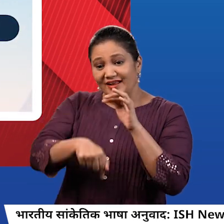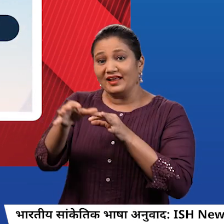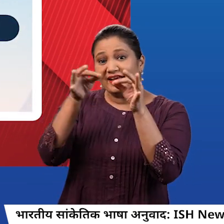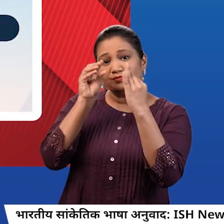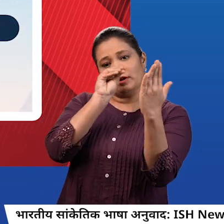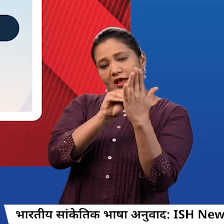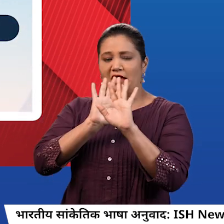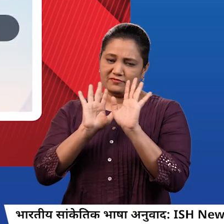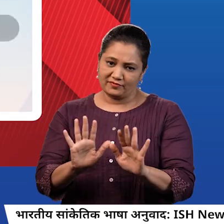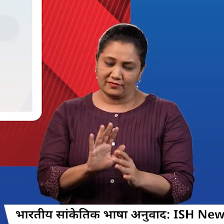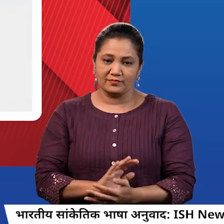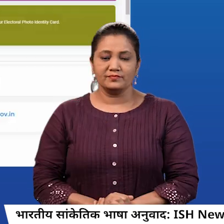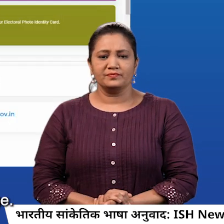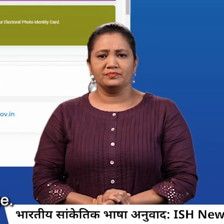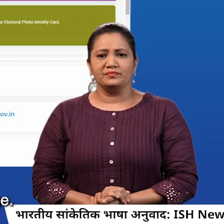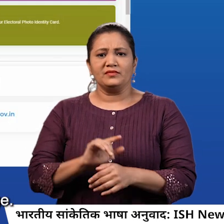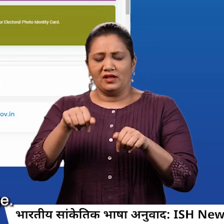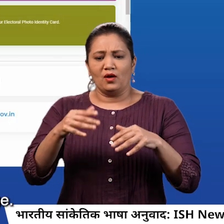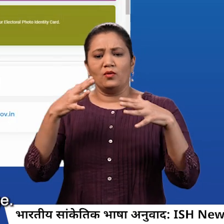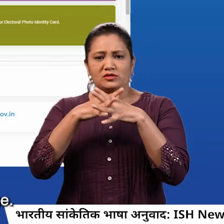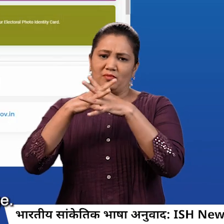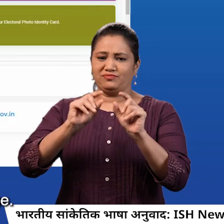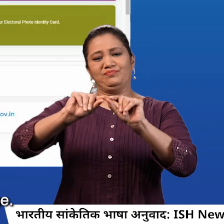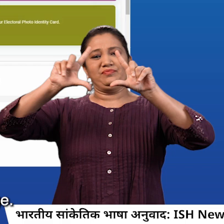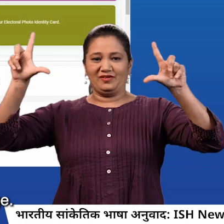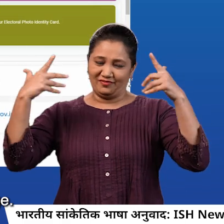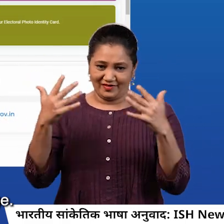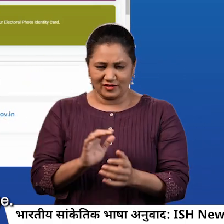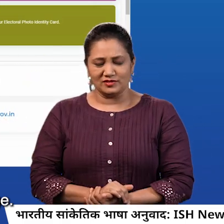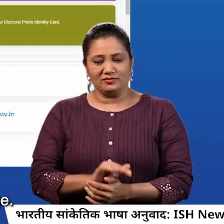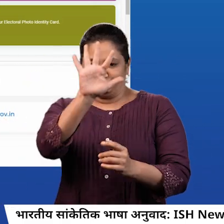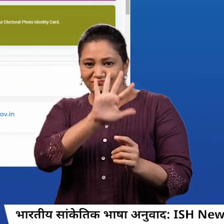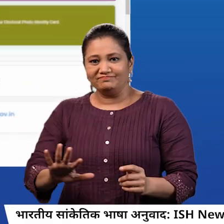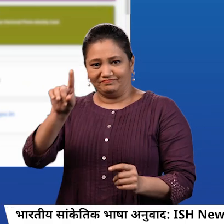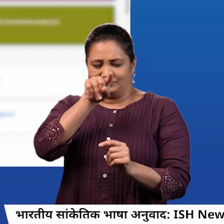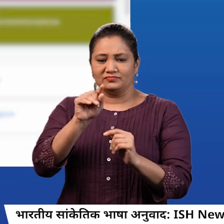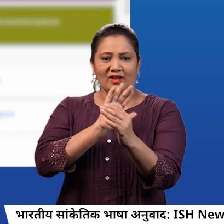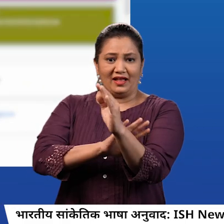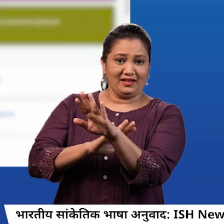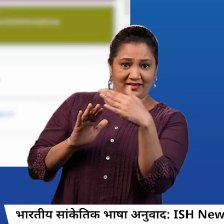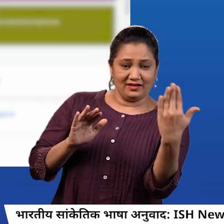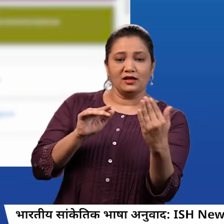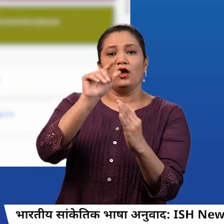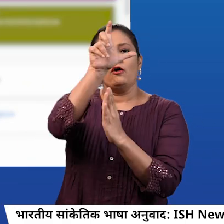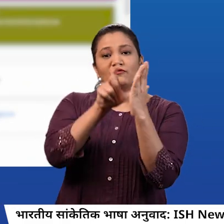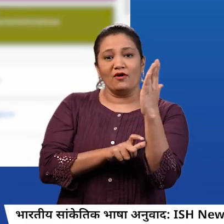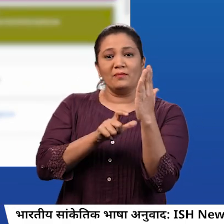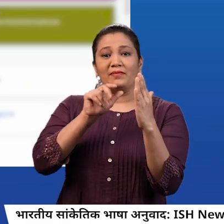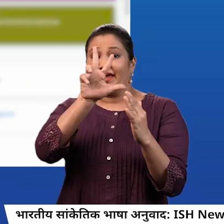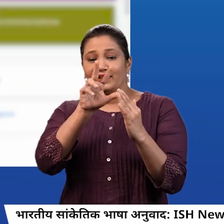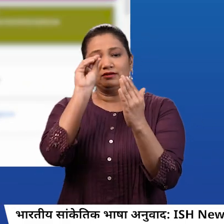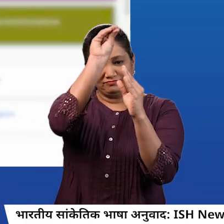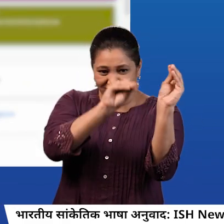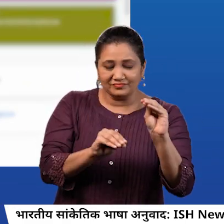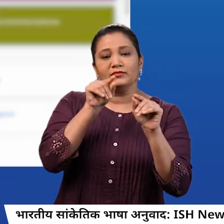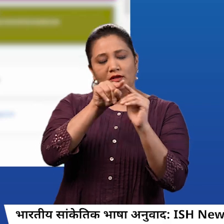खाली डिस्क्रिप्शनमध्ये सुद्धा दिली आहे. संकेतस्थळावर लॉग इन झालं की आपण मुख्य पानावर येतो. या पानावर डाव्या बाजूचा फिल फॉर्म